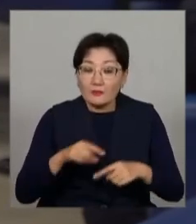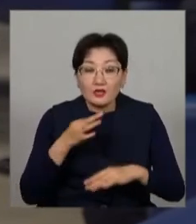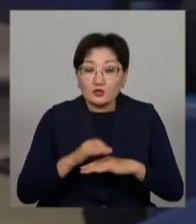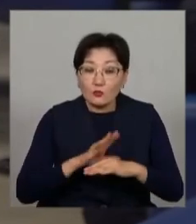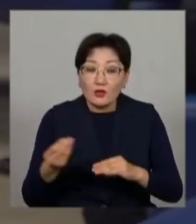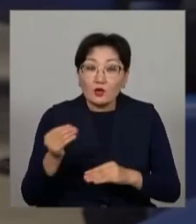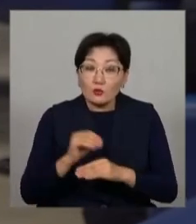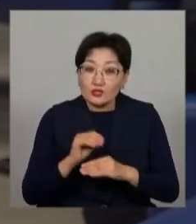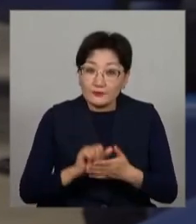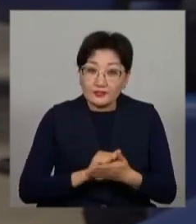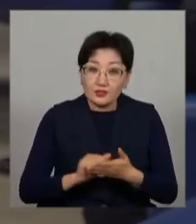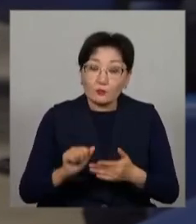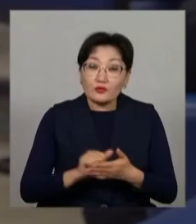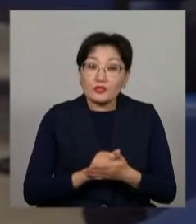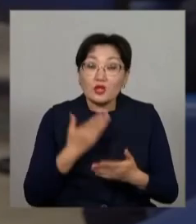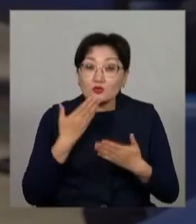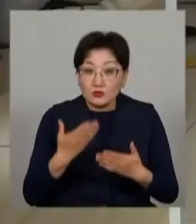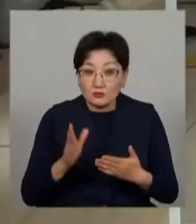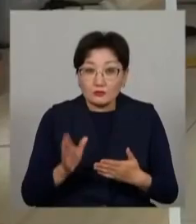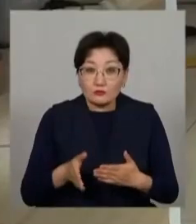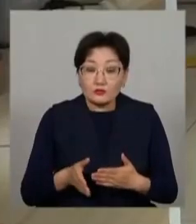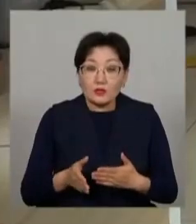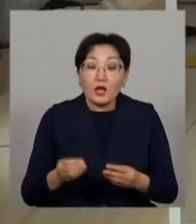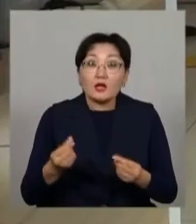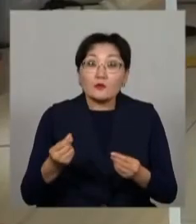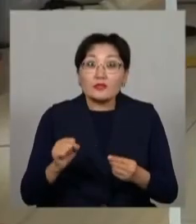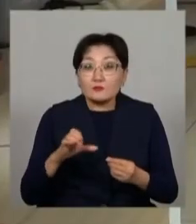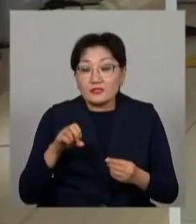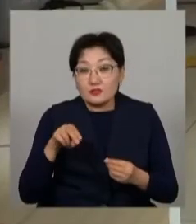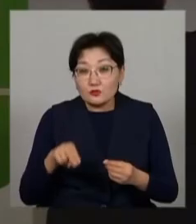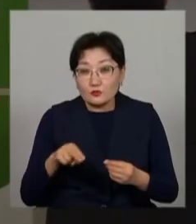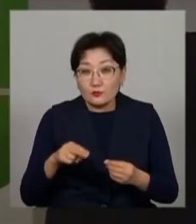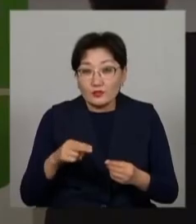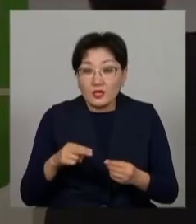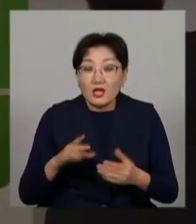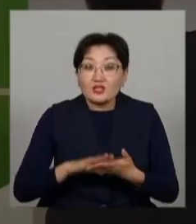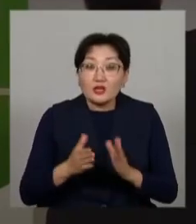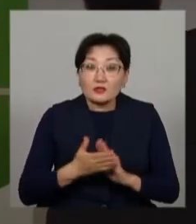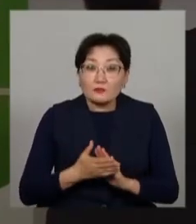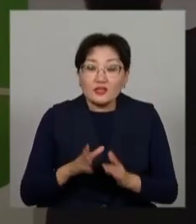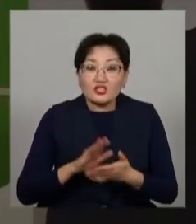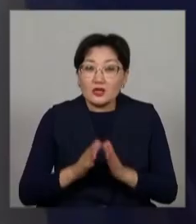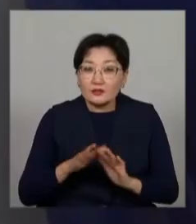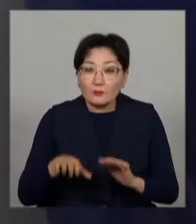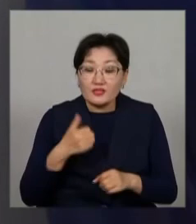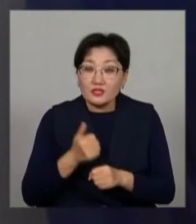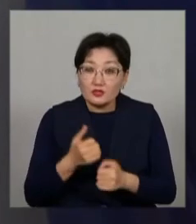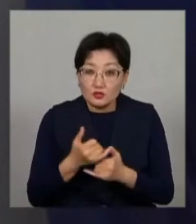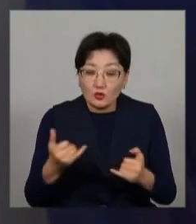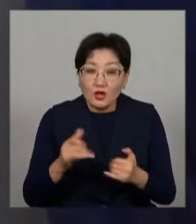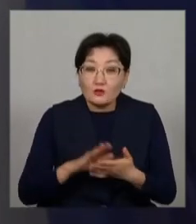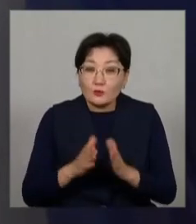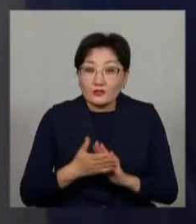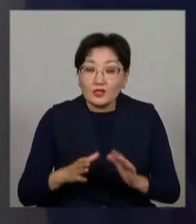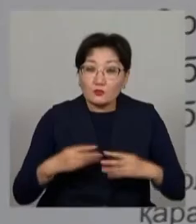қосымша документтер, құжаттар сұратылады. Ақшалай атаулы әлеуметтік көмек шартты және шартсыз негізде көрсетіледі. Шартты